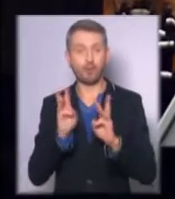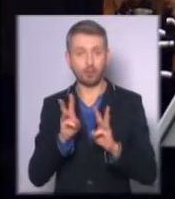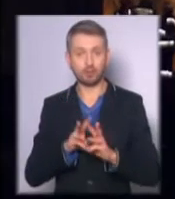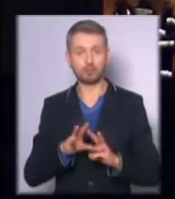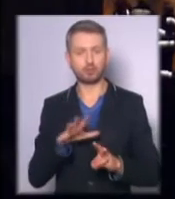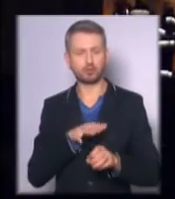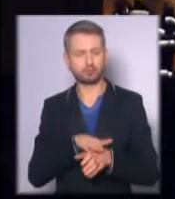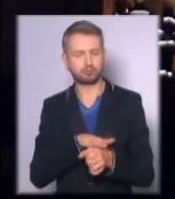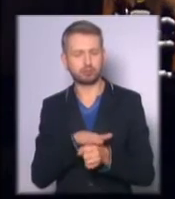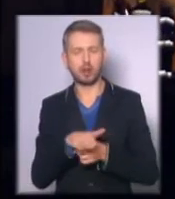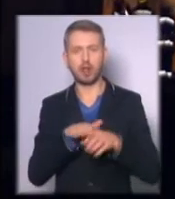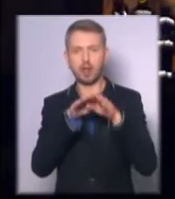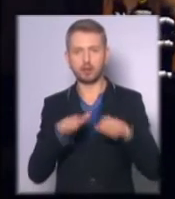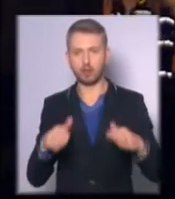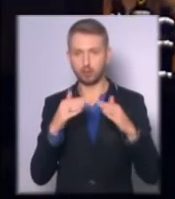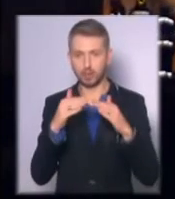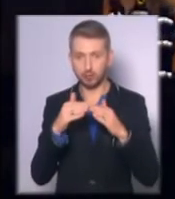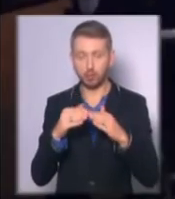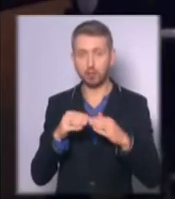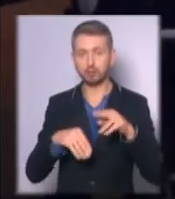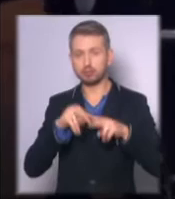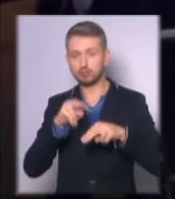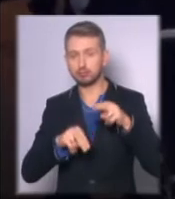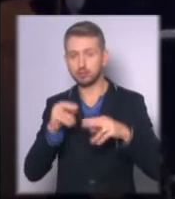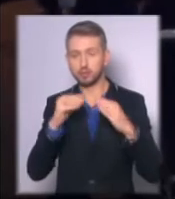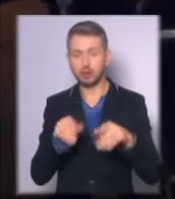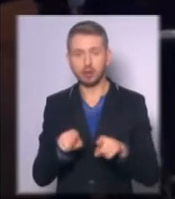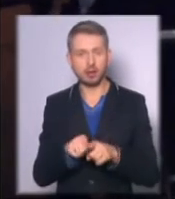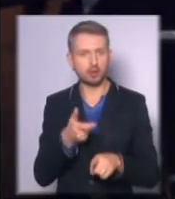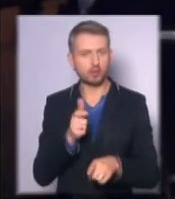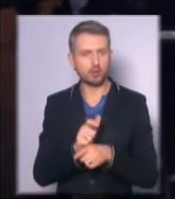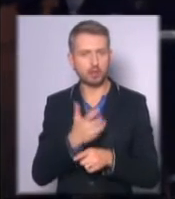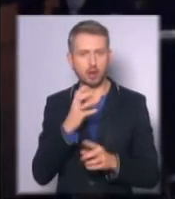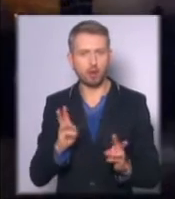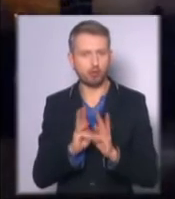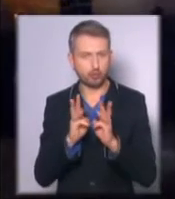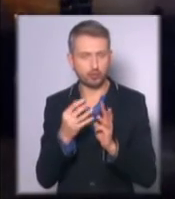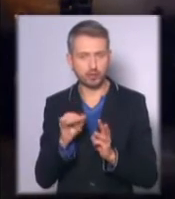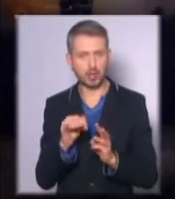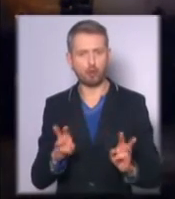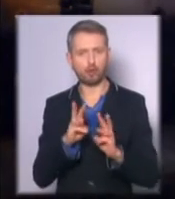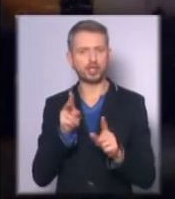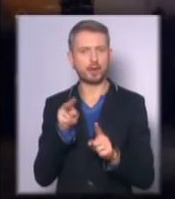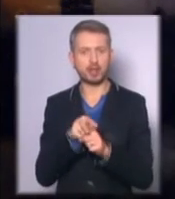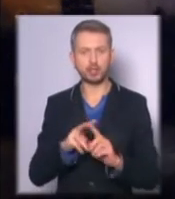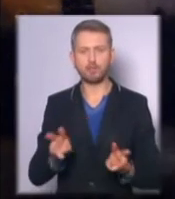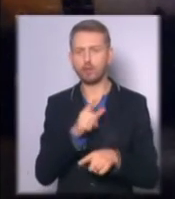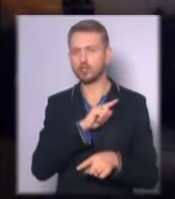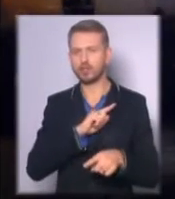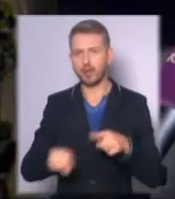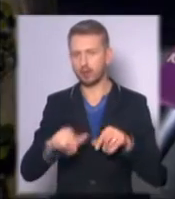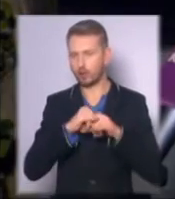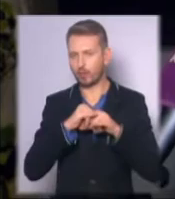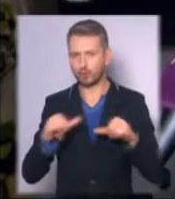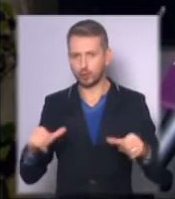будинку. Конструктивні елементи цієї будівлі, вони дуже горючі і велике горюче навантаження, то, звичайно ж, вогонь дуже швидко